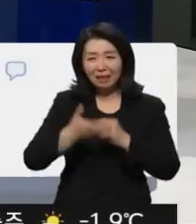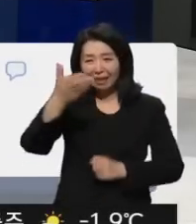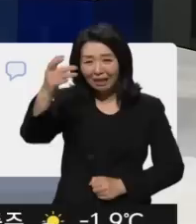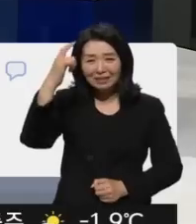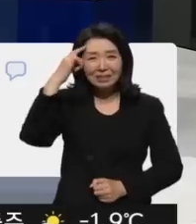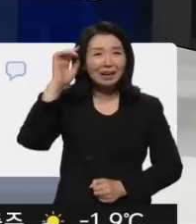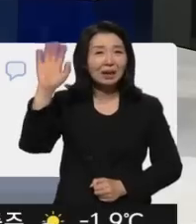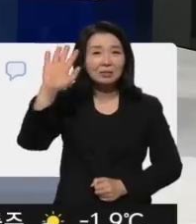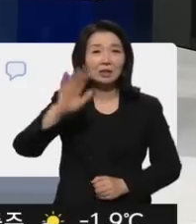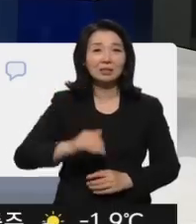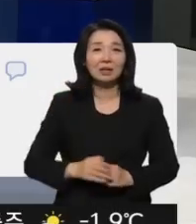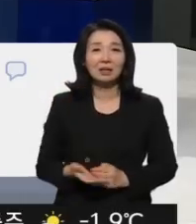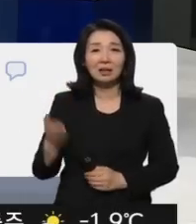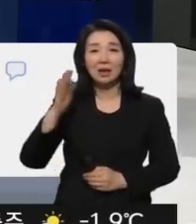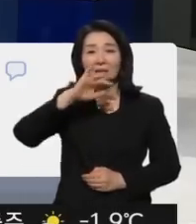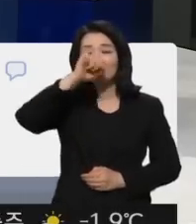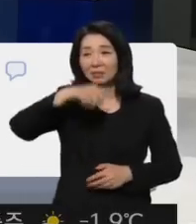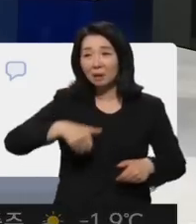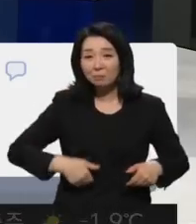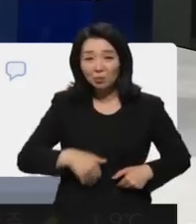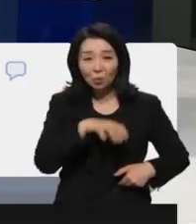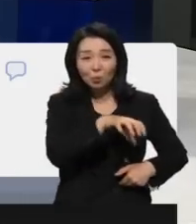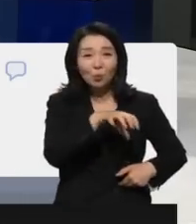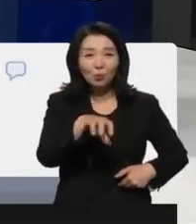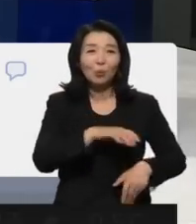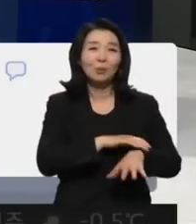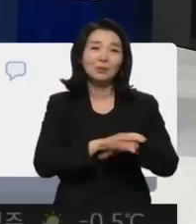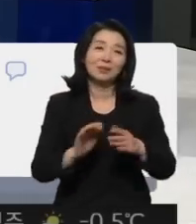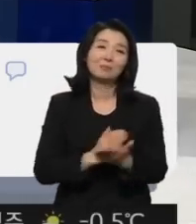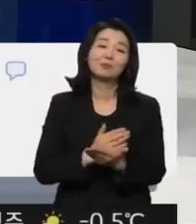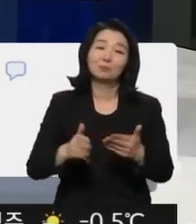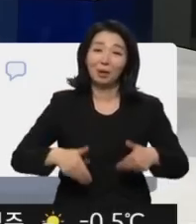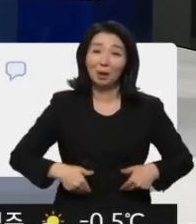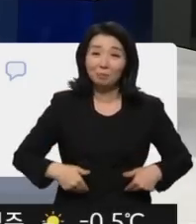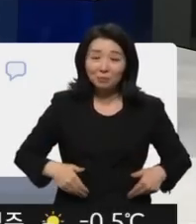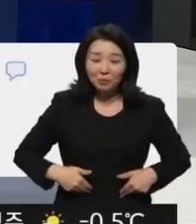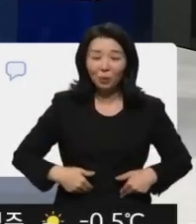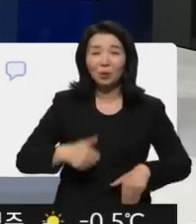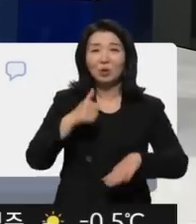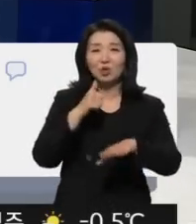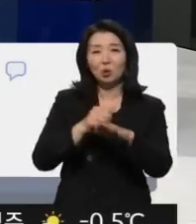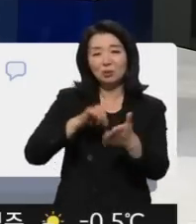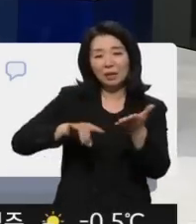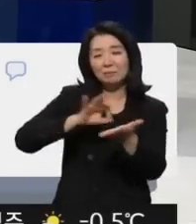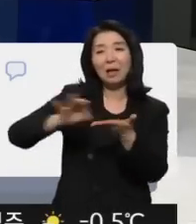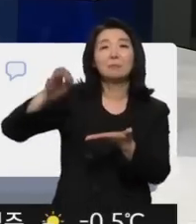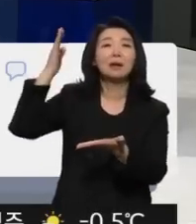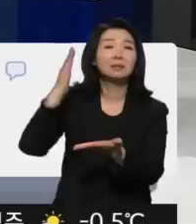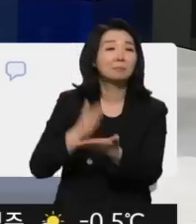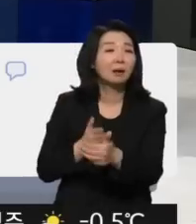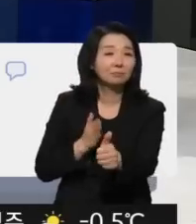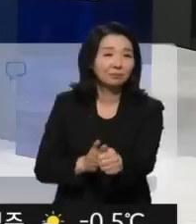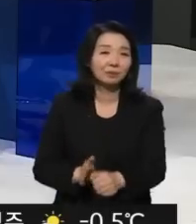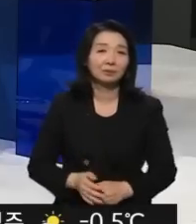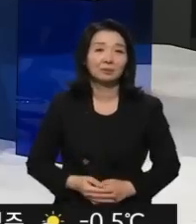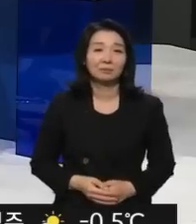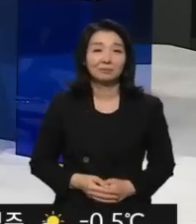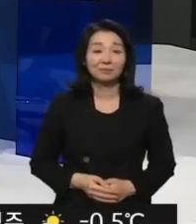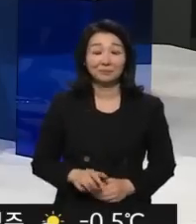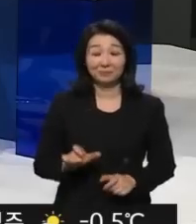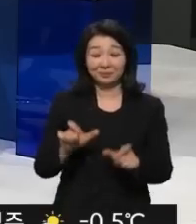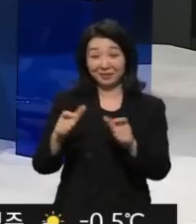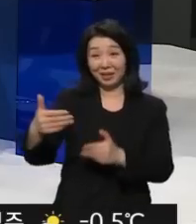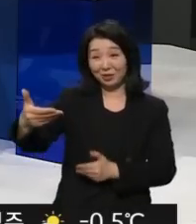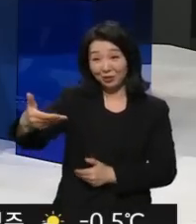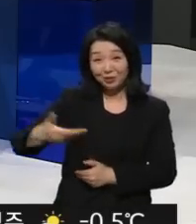안 합니다. 다만 예산이 필요한 곳에 적절히 분배돼서 혈세 낭비 없기를 바랍니다라고 하셨습니다. 댓글